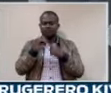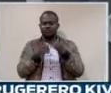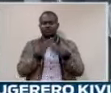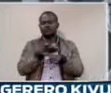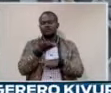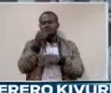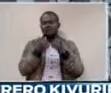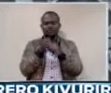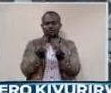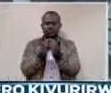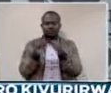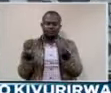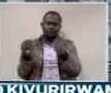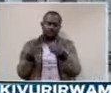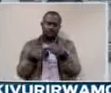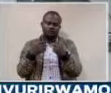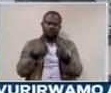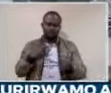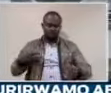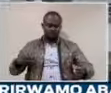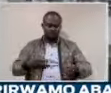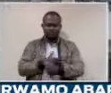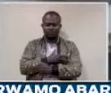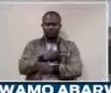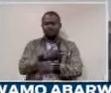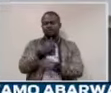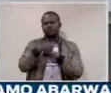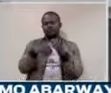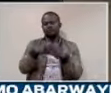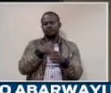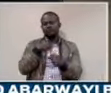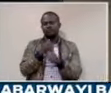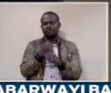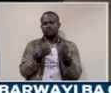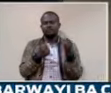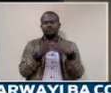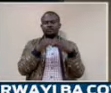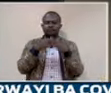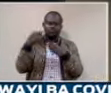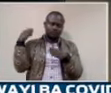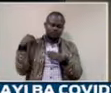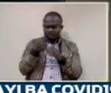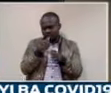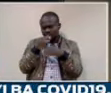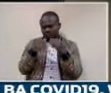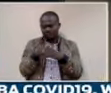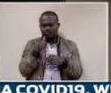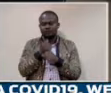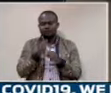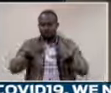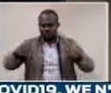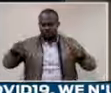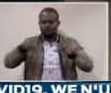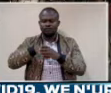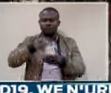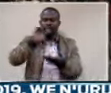y'imyaka 16 ariko bafite imbaraga zo gukora aribo bari bafite akazi. Umuyobozi ushinzwe gukurikirana imikorerwe y'ubushakashatsi muri